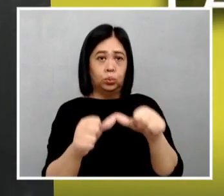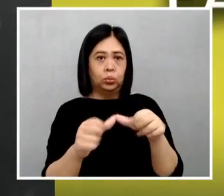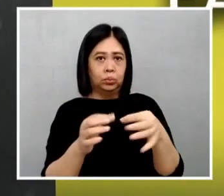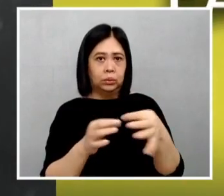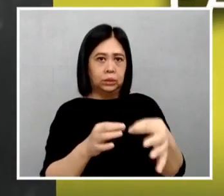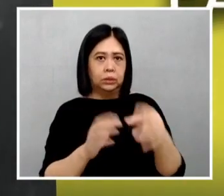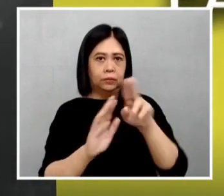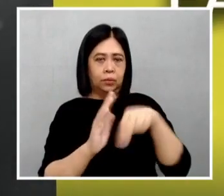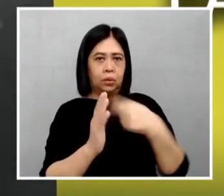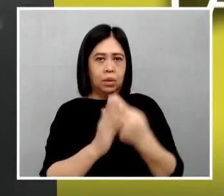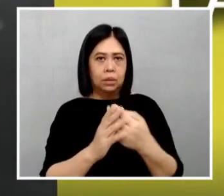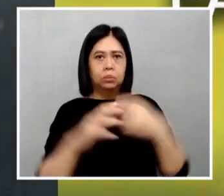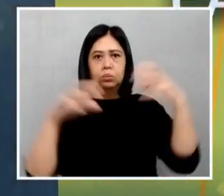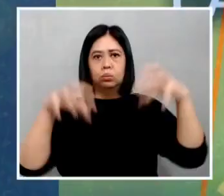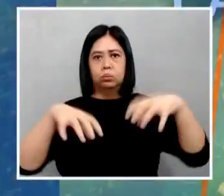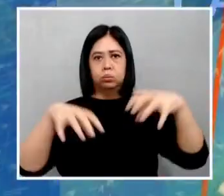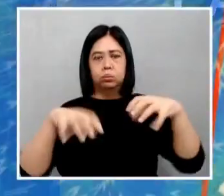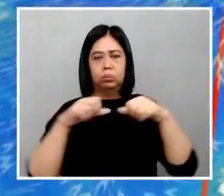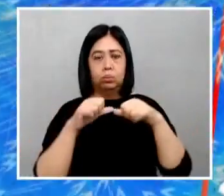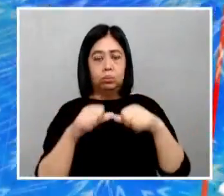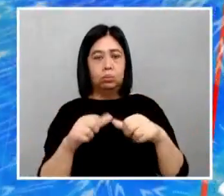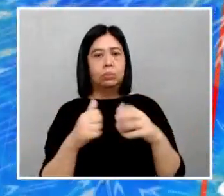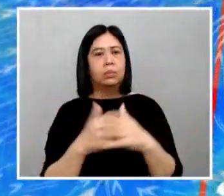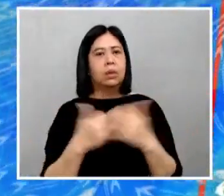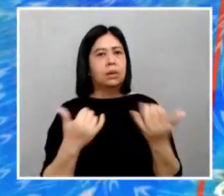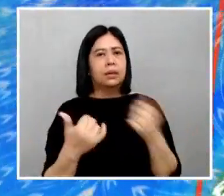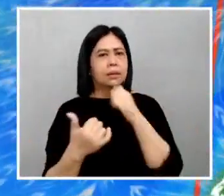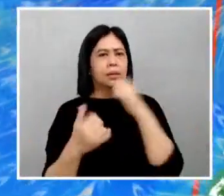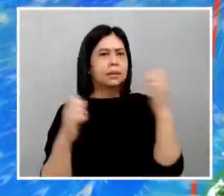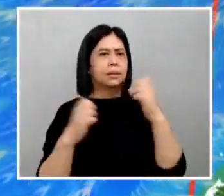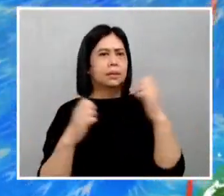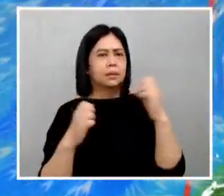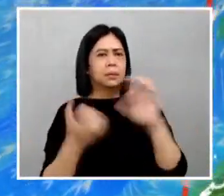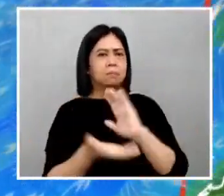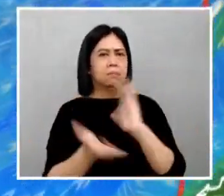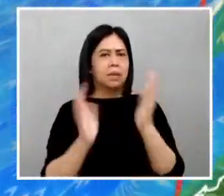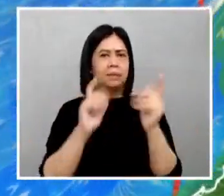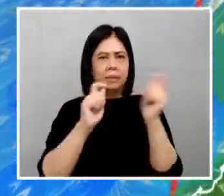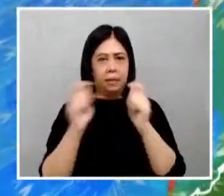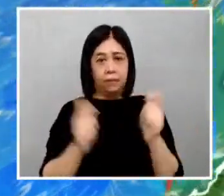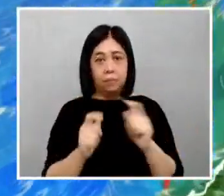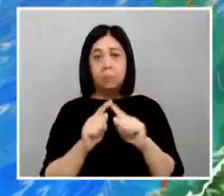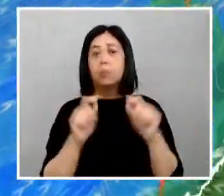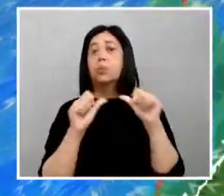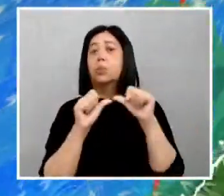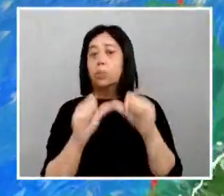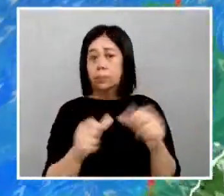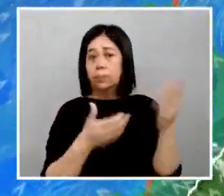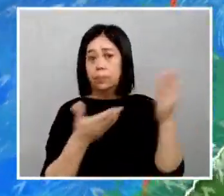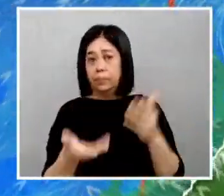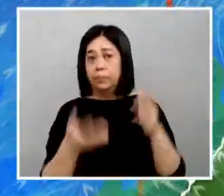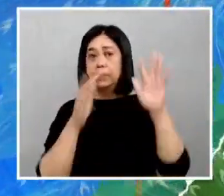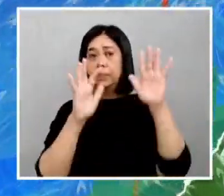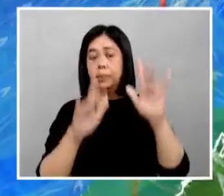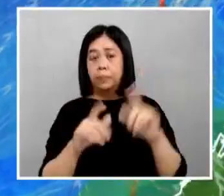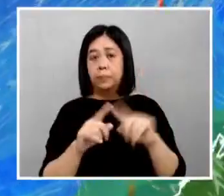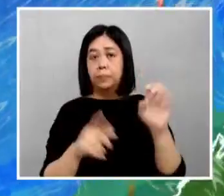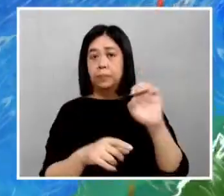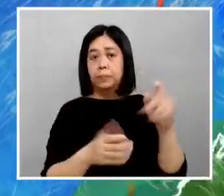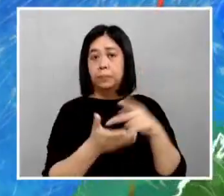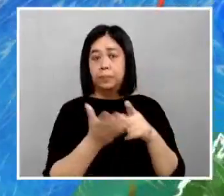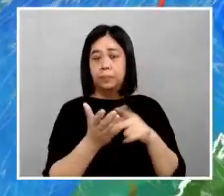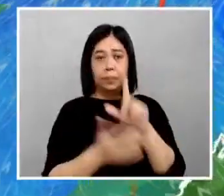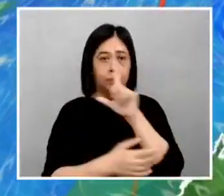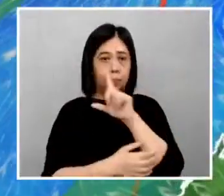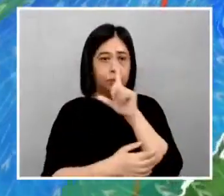na ulan. Sa ngayon, hindi inaasahang magiging bagyo ang low-pressure area pero patuloy ito magdudulot ng ulan sa silangang bahagi ng Luzon at